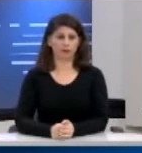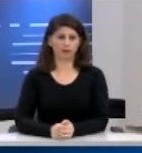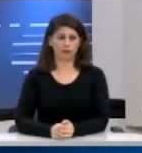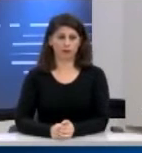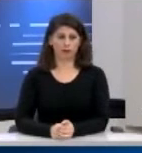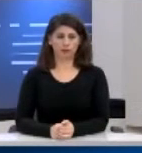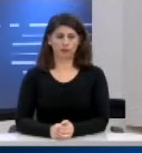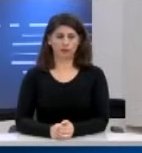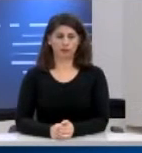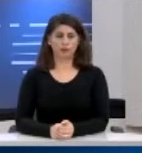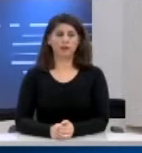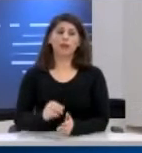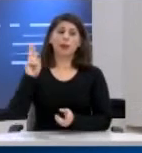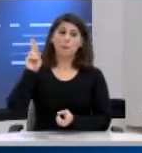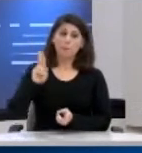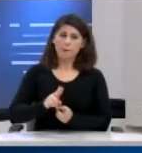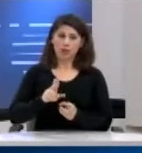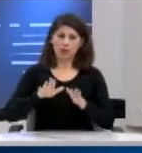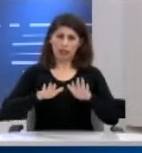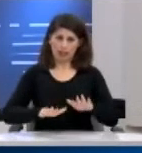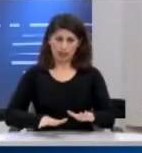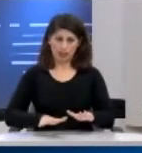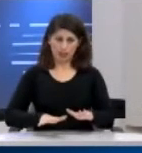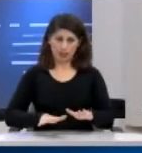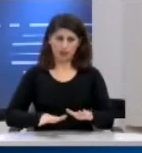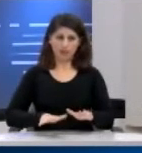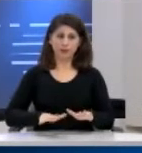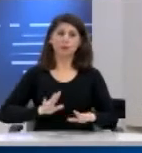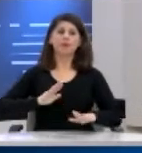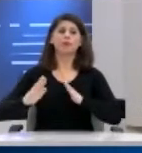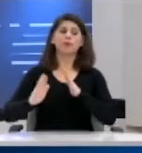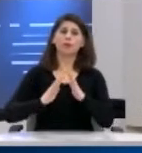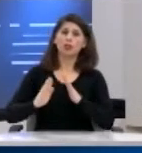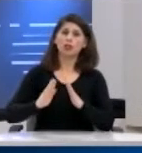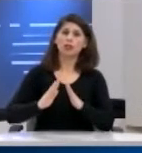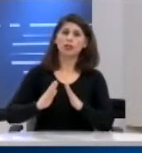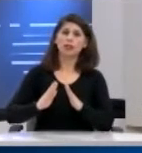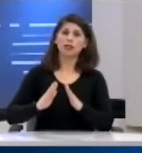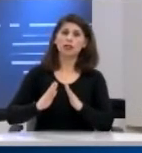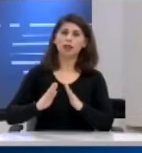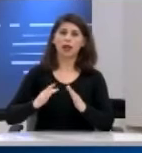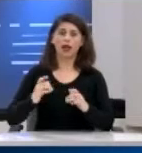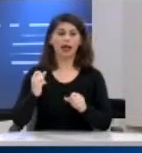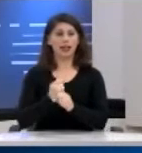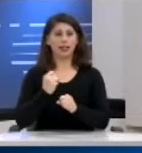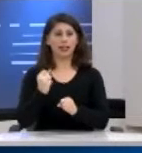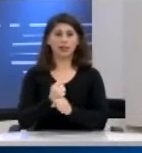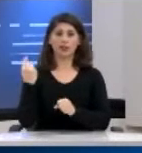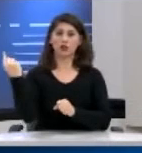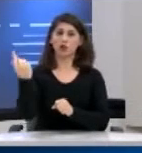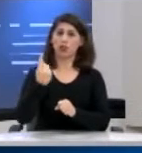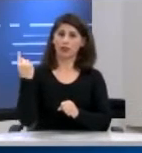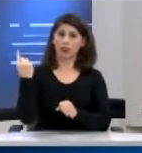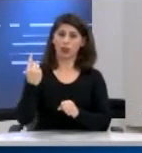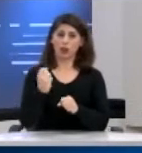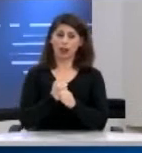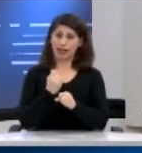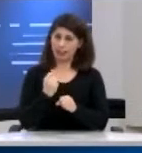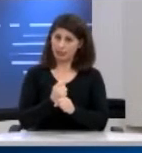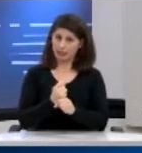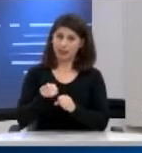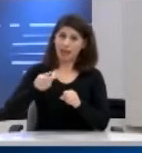Η μείωση λοιπόν της ανεργίας, η προστασία της εργασίας, των συνθήκων της εργασίας και η αύξηση